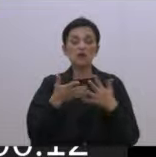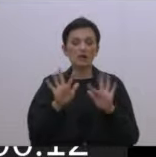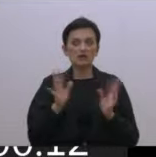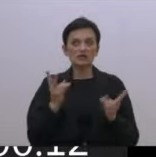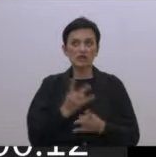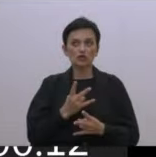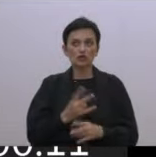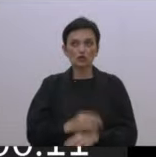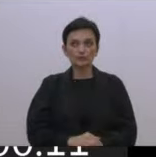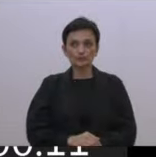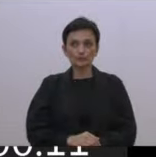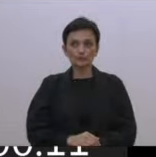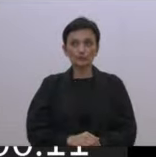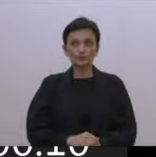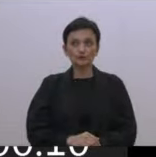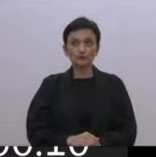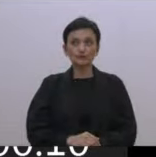საჭირო.